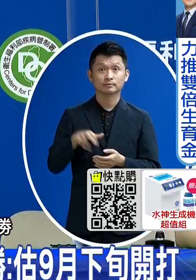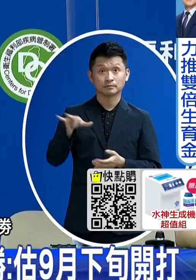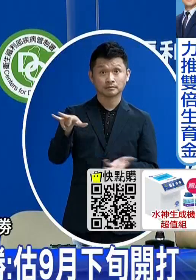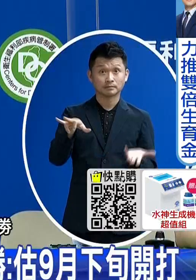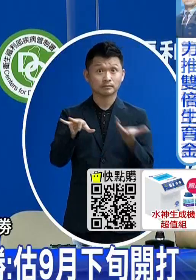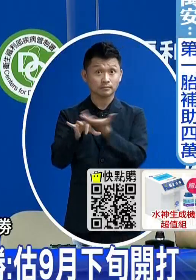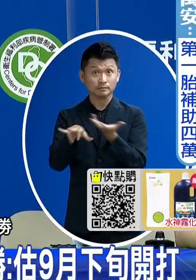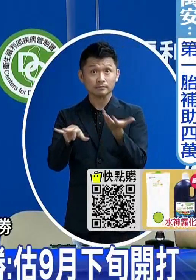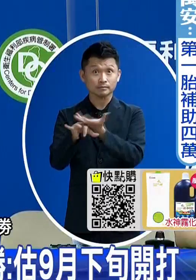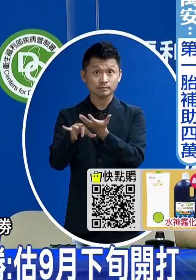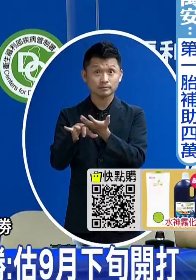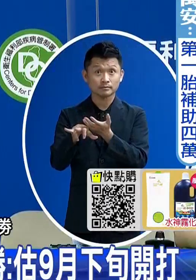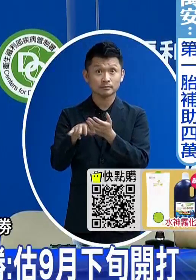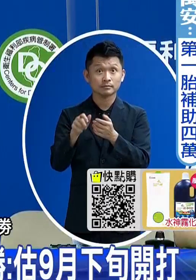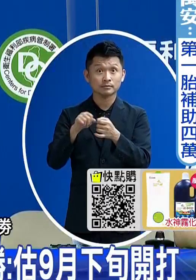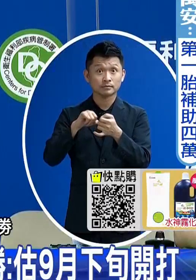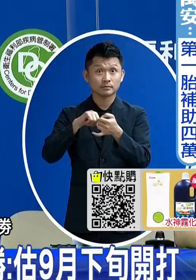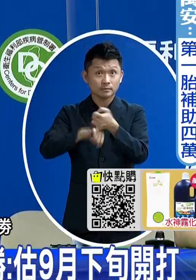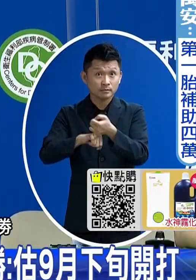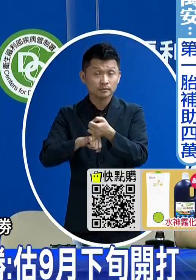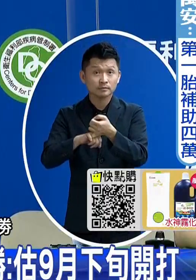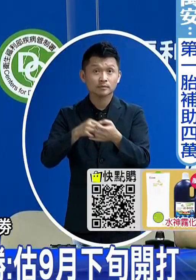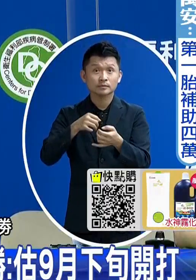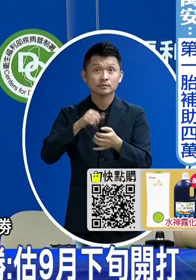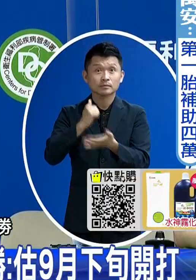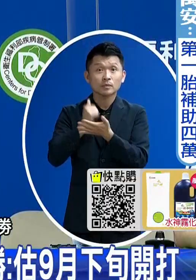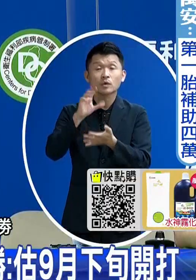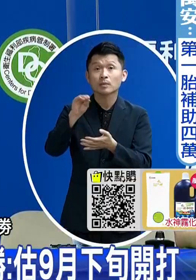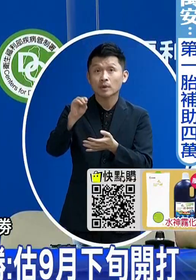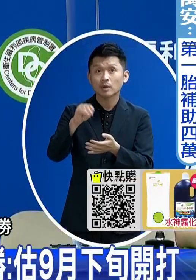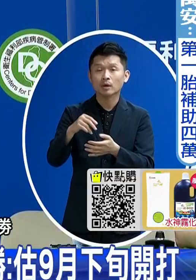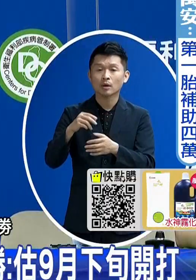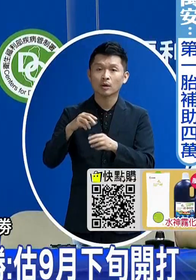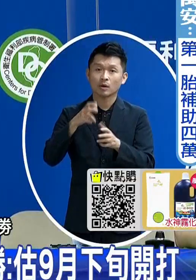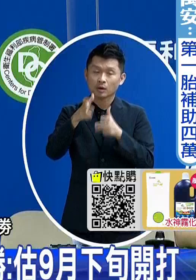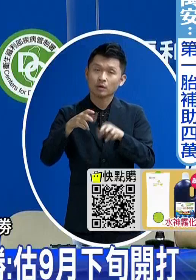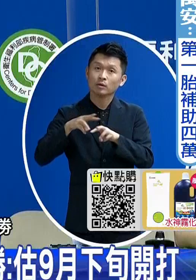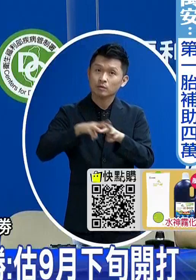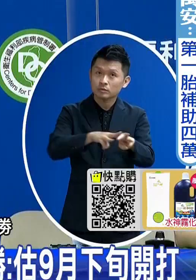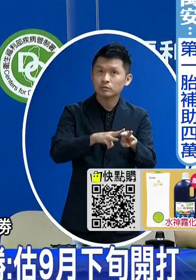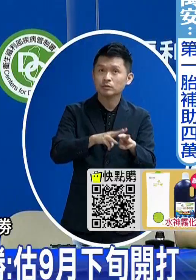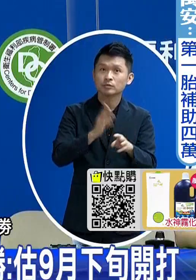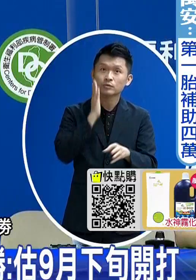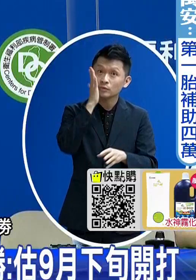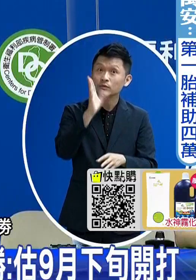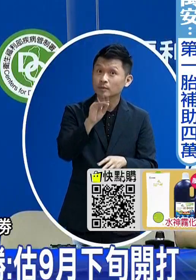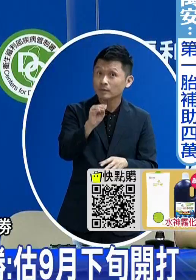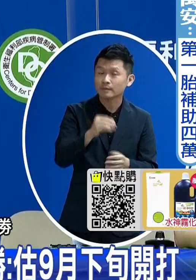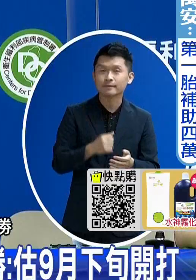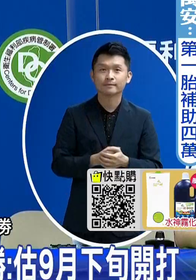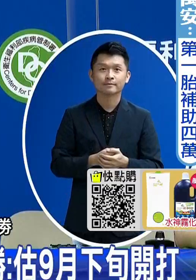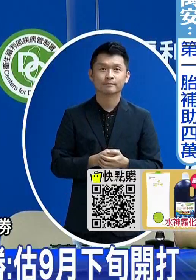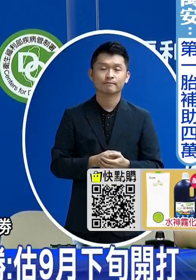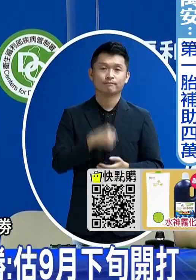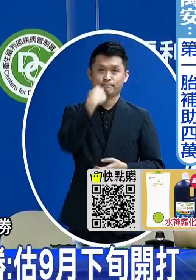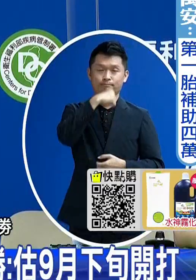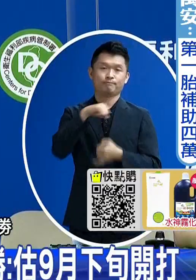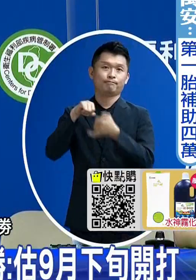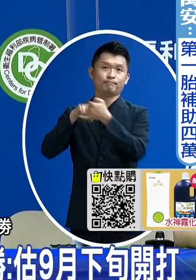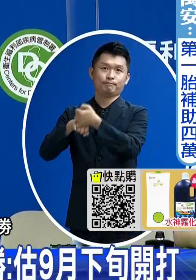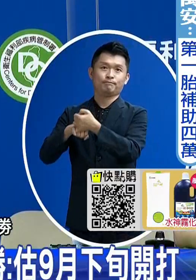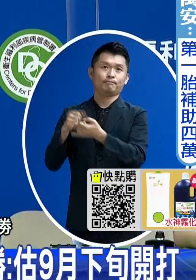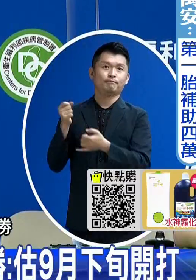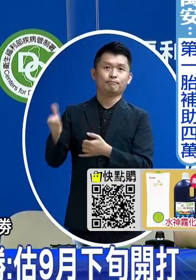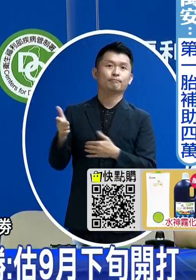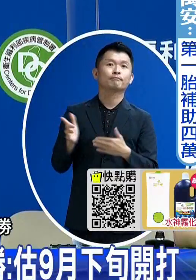相关的出厂的这些程序。那既然已经都接受了这个我们的购买，那